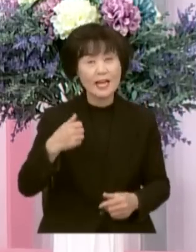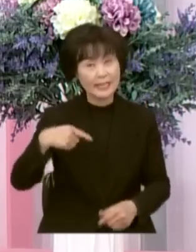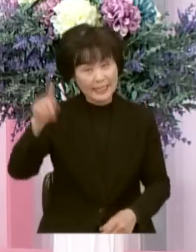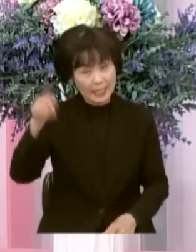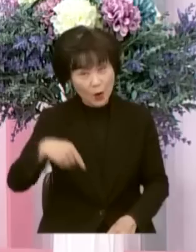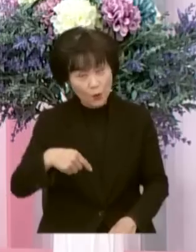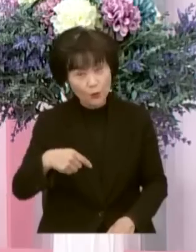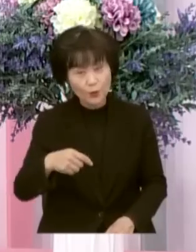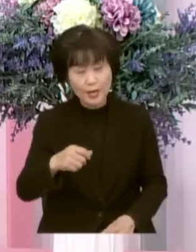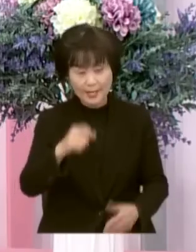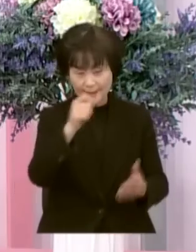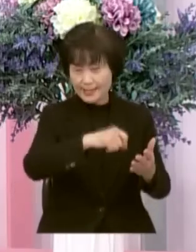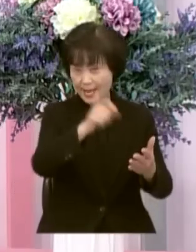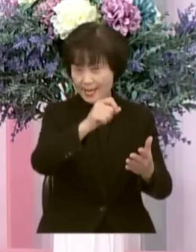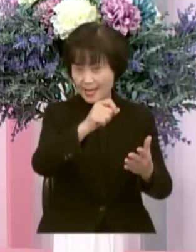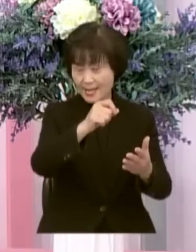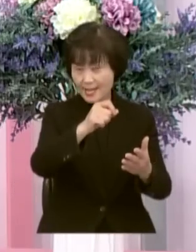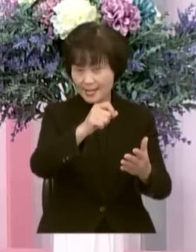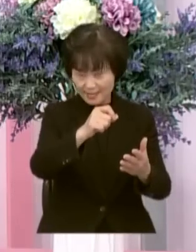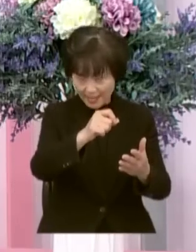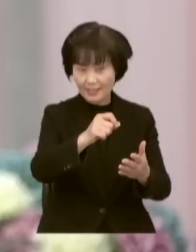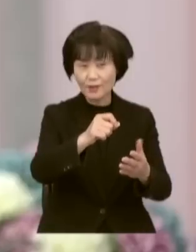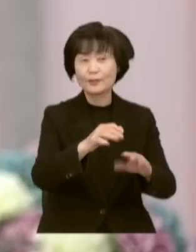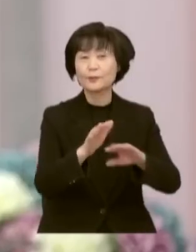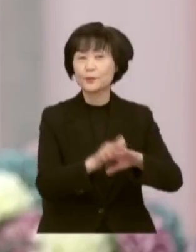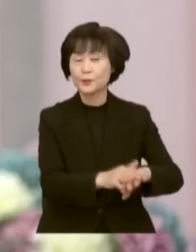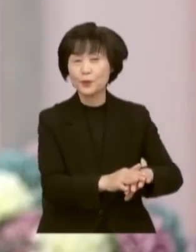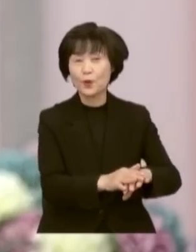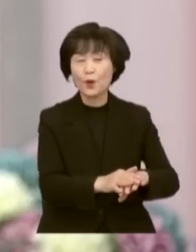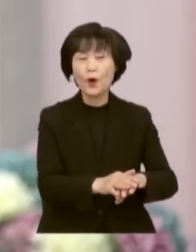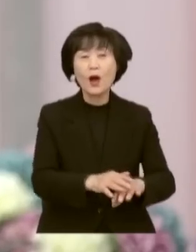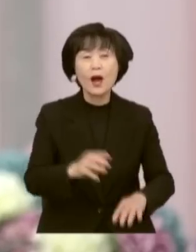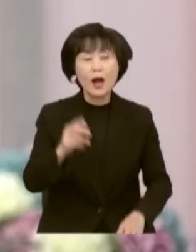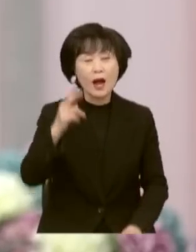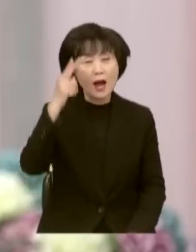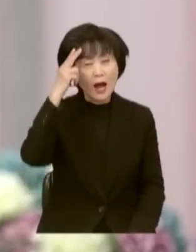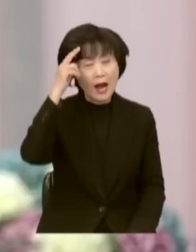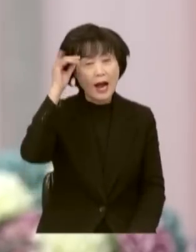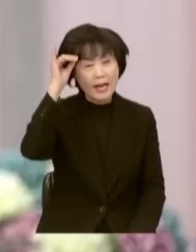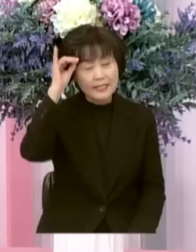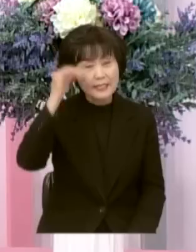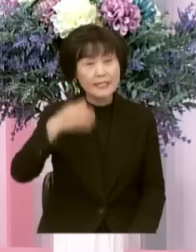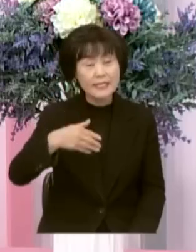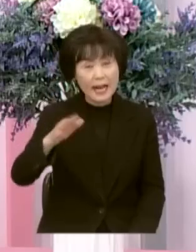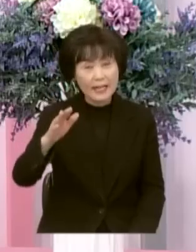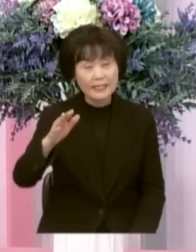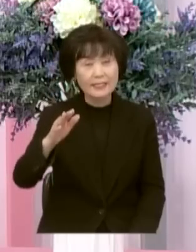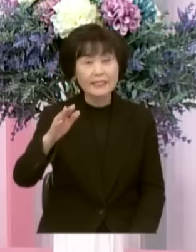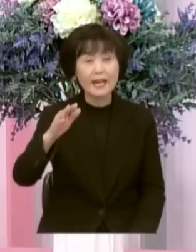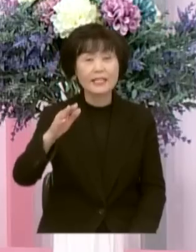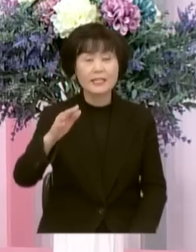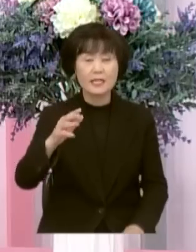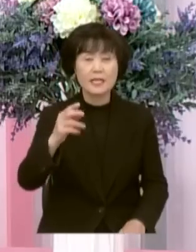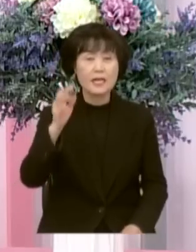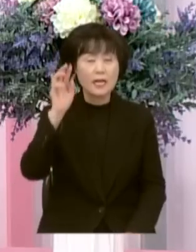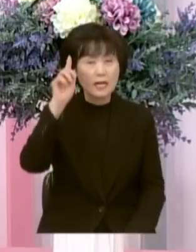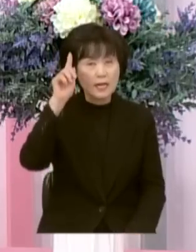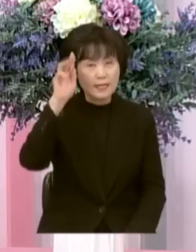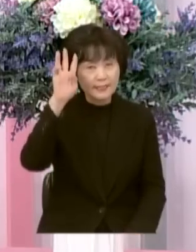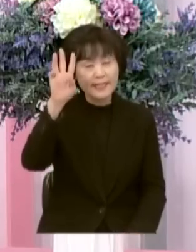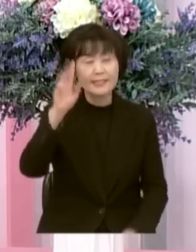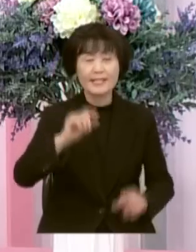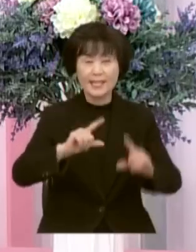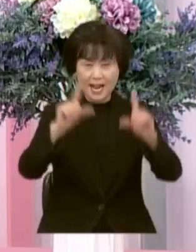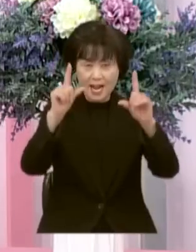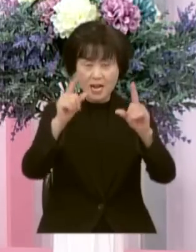쫙 할게요. 그러면서 이제 IT로 간단 말이죠. IT 간지 셋째 날이었어요. 2층 침대 중에서 이제 2층에서 이제